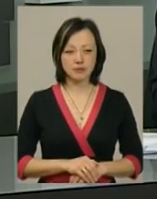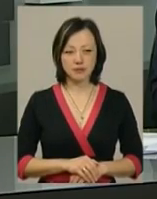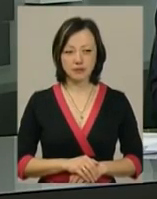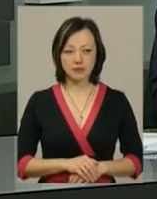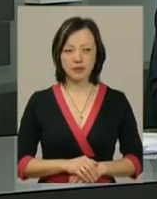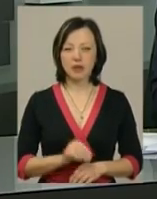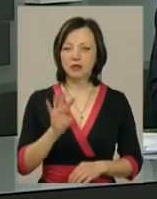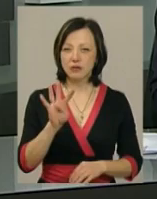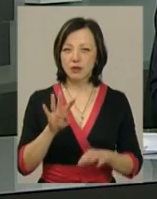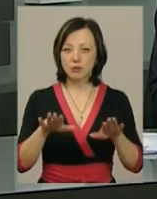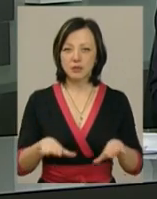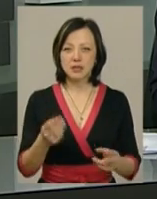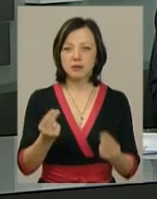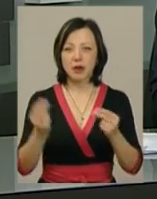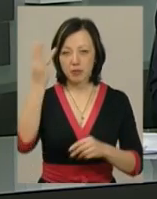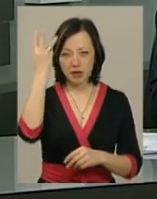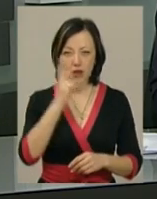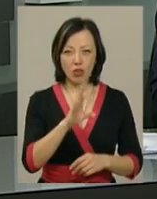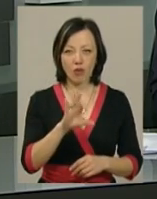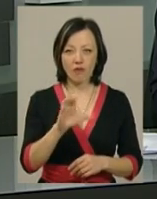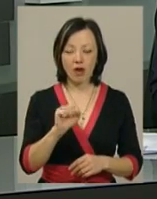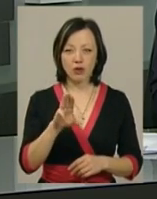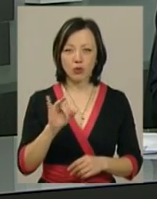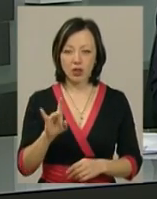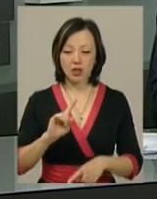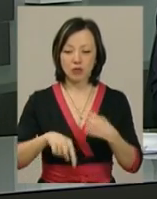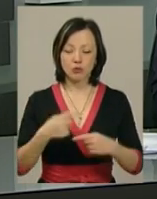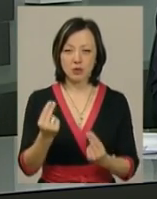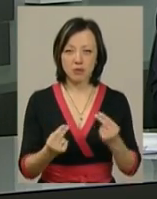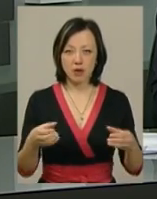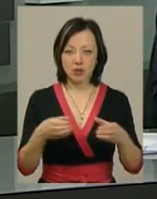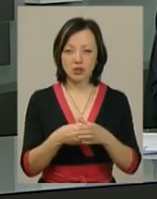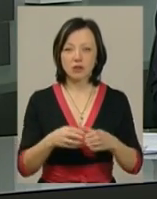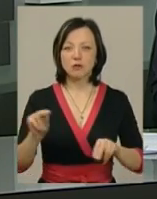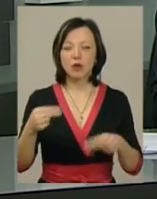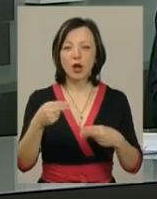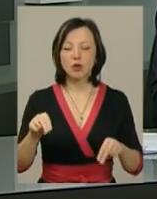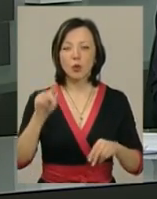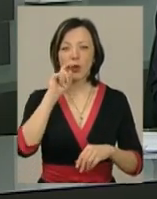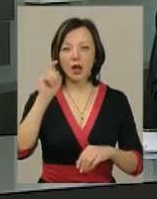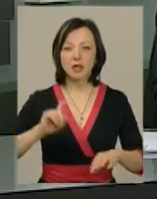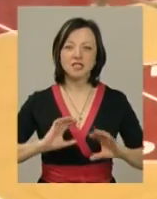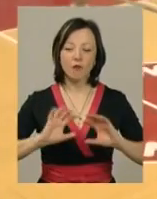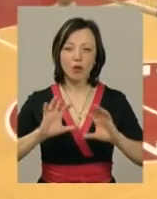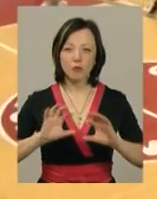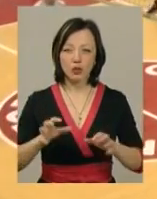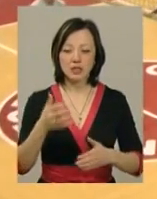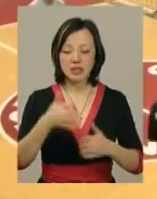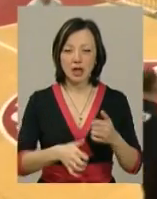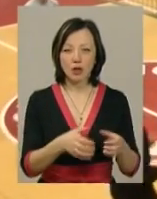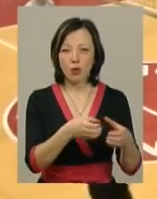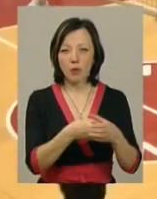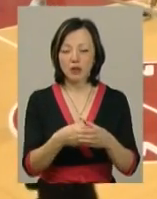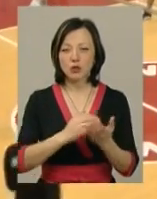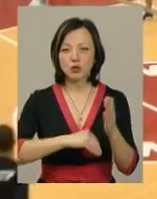На четвертому місці зіграє хмельницький «Новатор» свій наступний матч у чемпіонаті України з волейболу серед команд Суперліги. За два тижні клуб